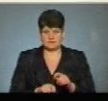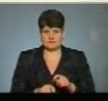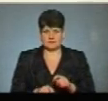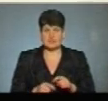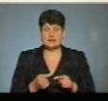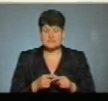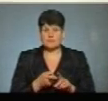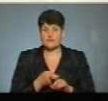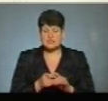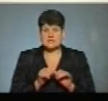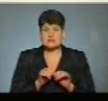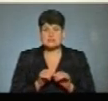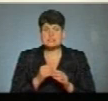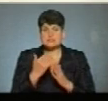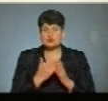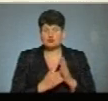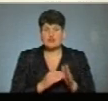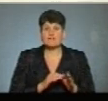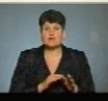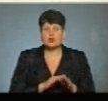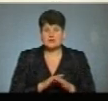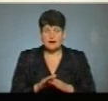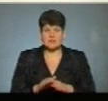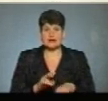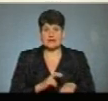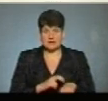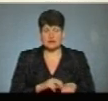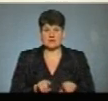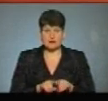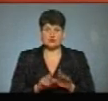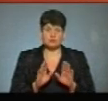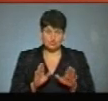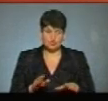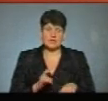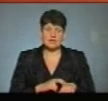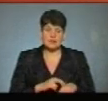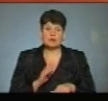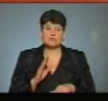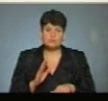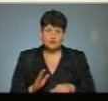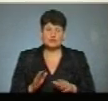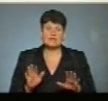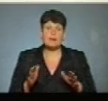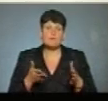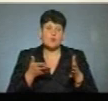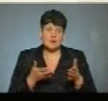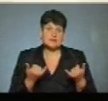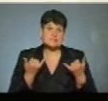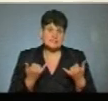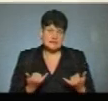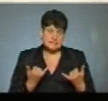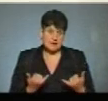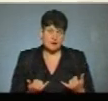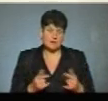з тим пов'язано з самою структурою і самим виконанням цього тесту. Власне, лікарі також будуть на блокпостах. Так, лікарі будуть. Просто на